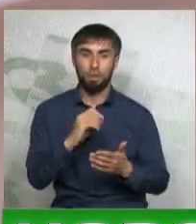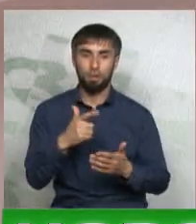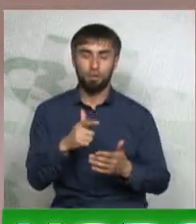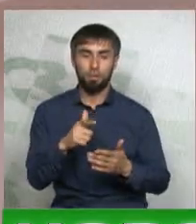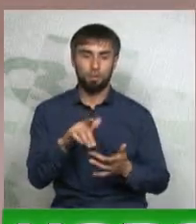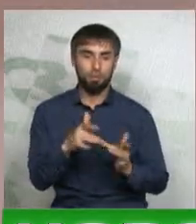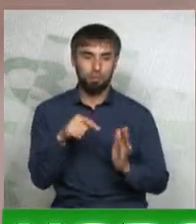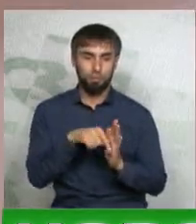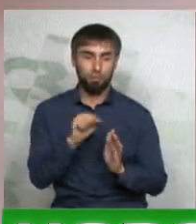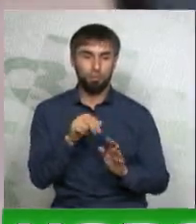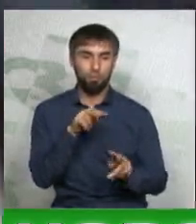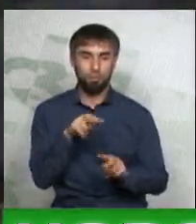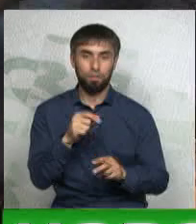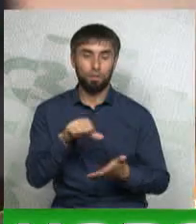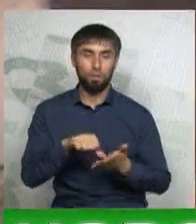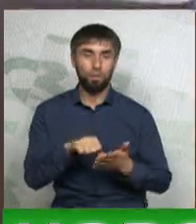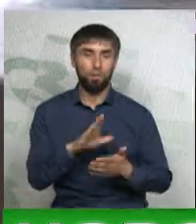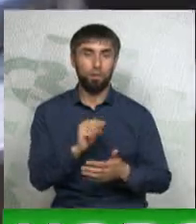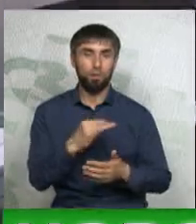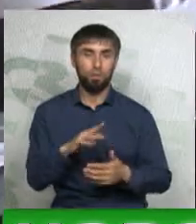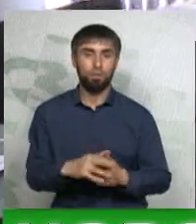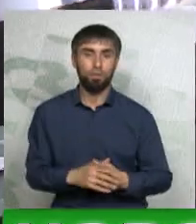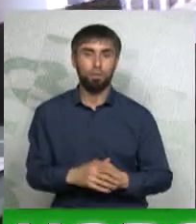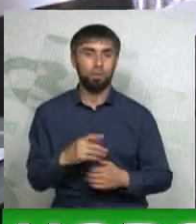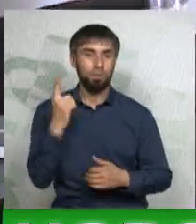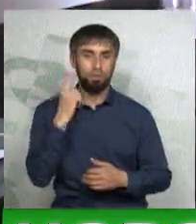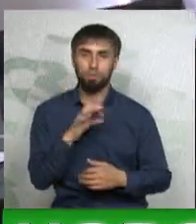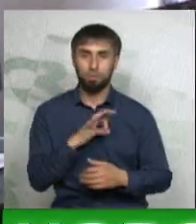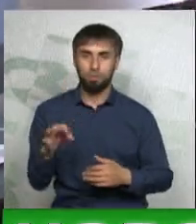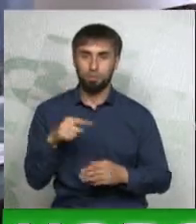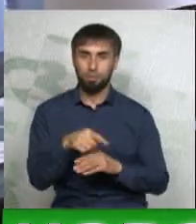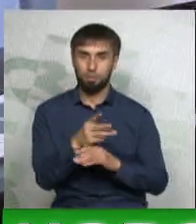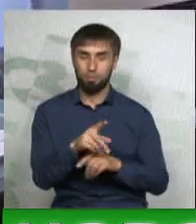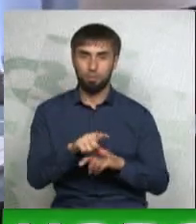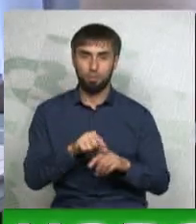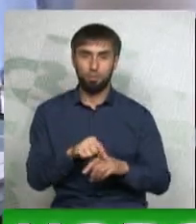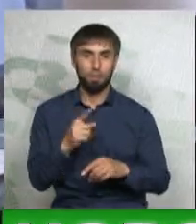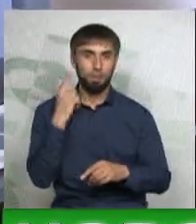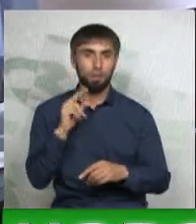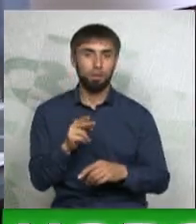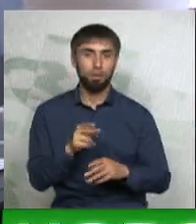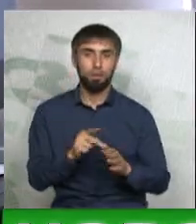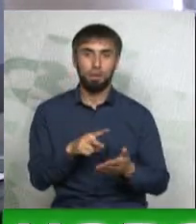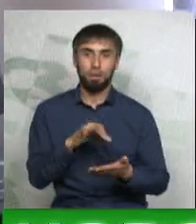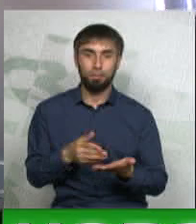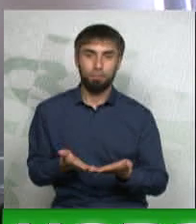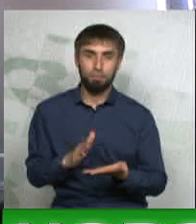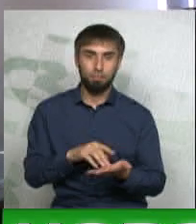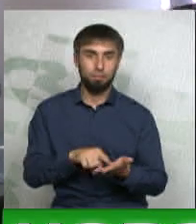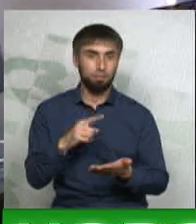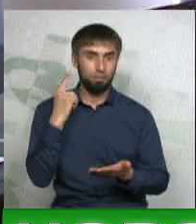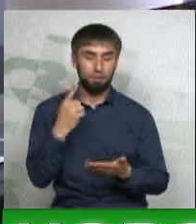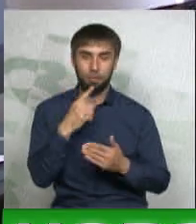руководителя пункта, тоже наблюдать за участниками в аудитории. Слышимость прекрасная в аудитории. Слышно даже, как переворачивают лист КИМа.